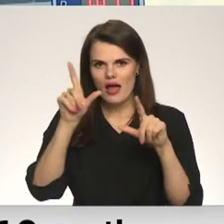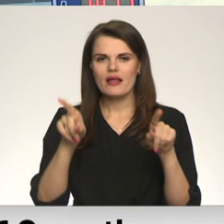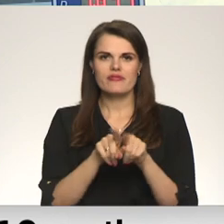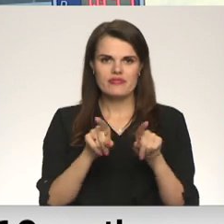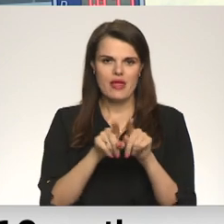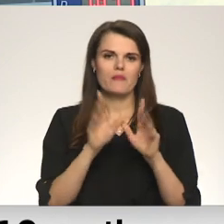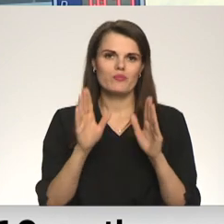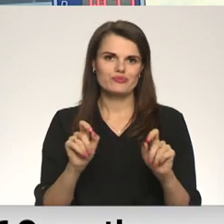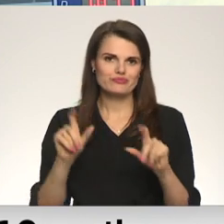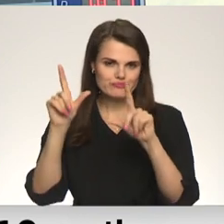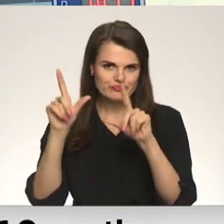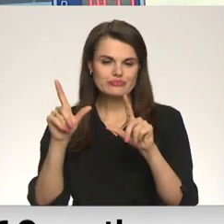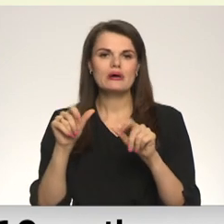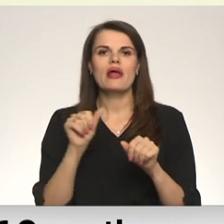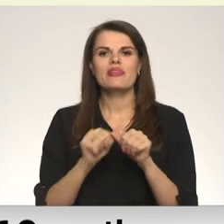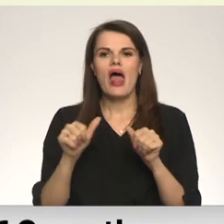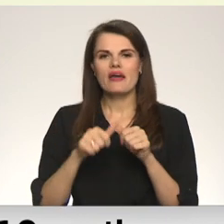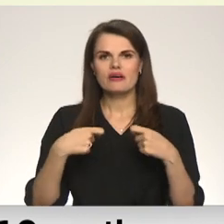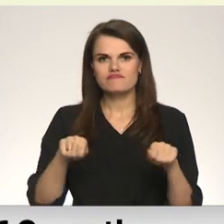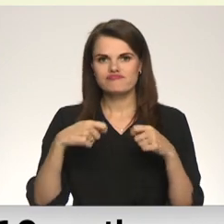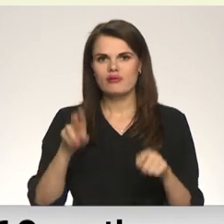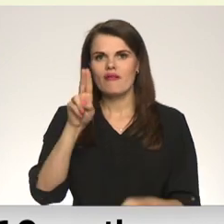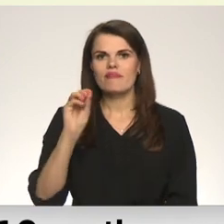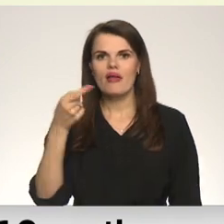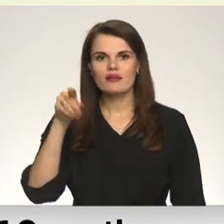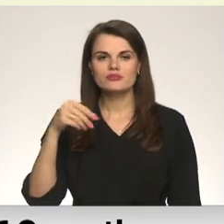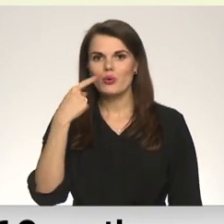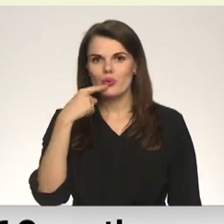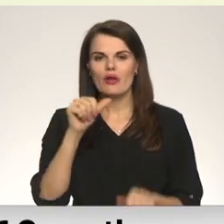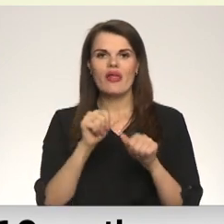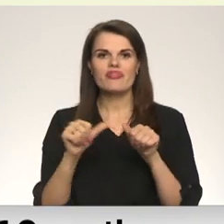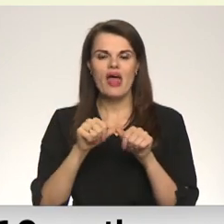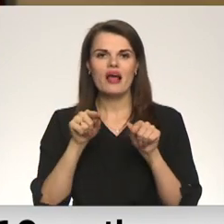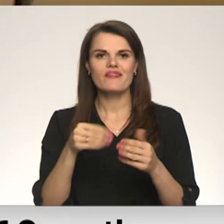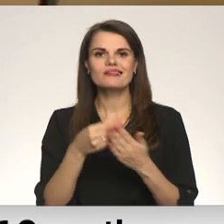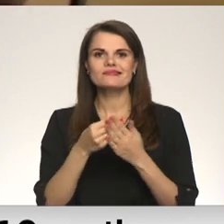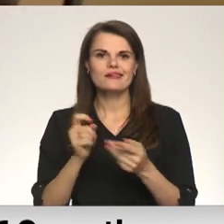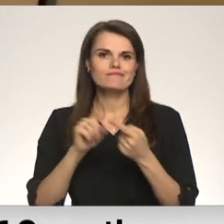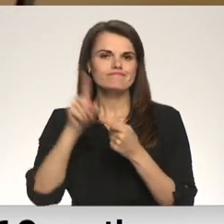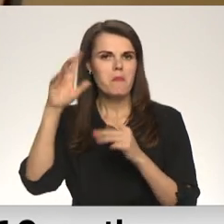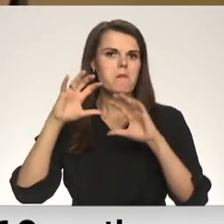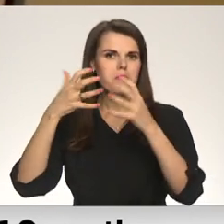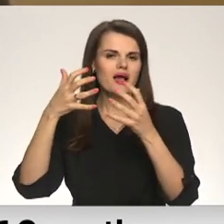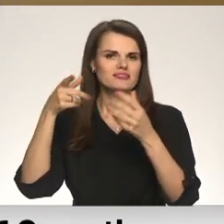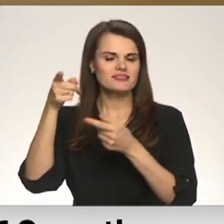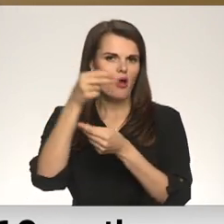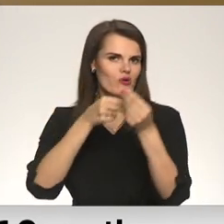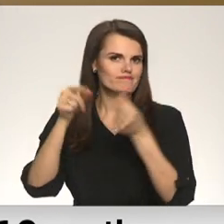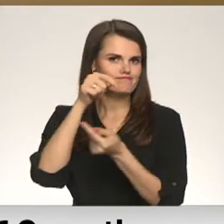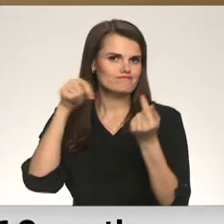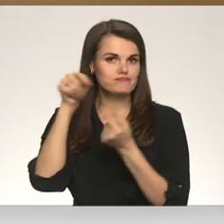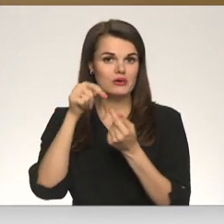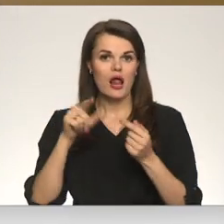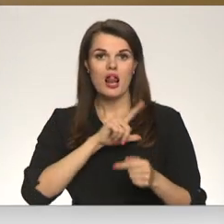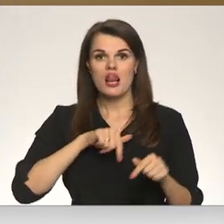augtu. Degvielas tirgotāja Neste pārstāvs uzsver, ka degvielas cena veido pasaules birža. Ja šī ziņa, ko Latvija tagad